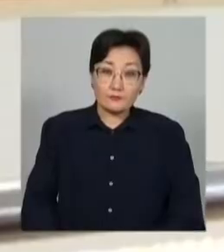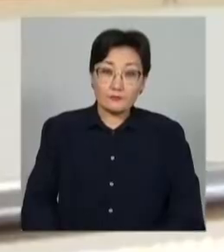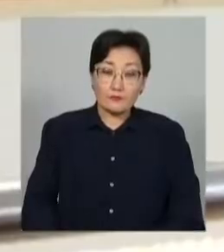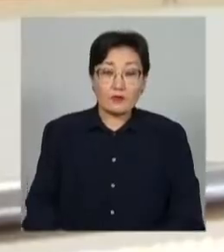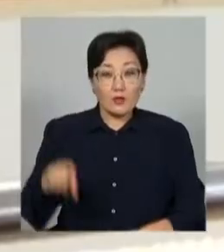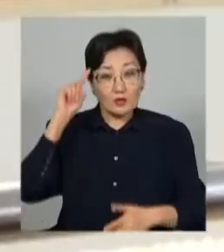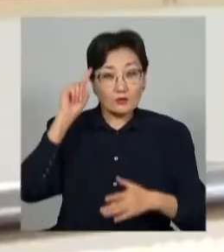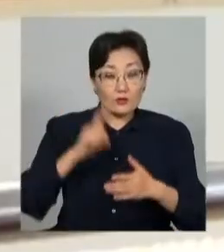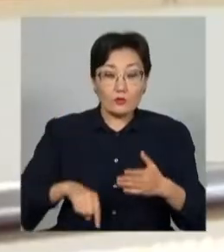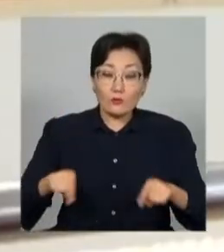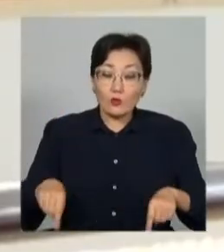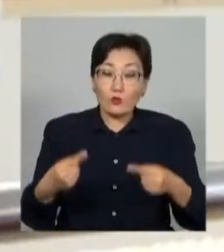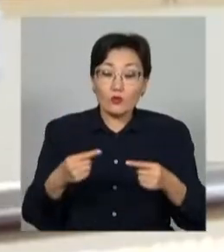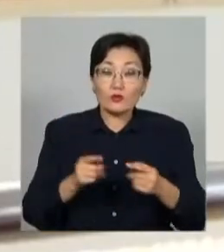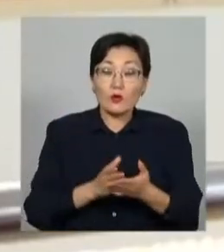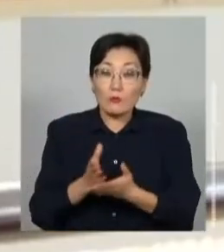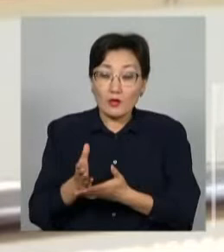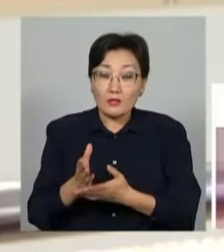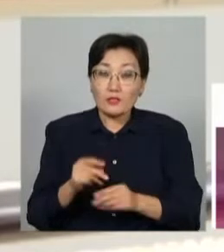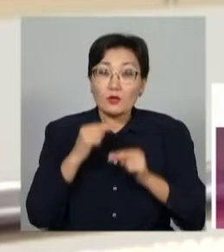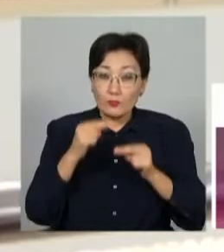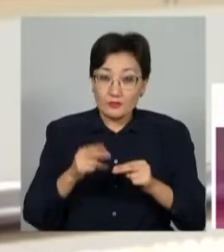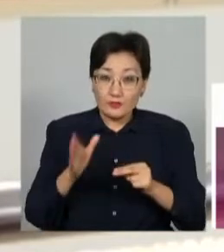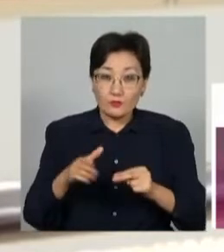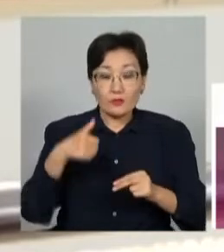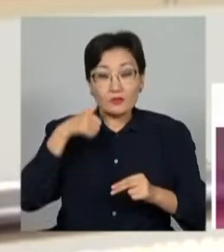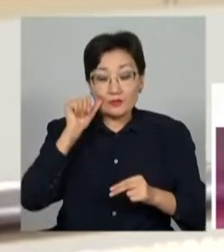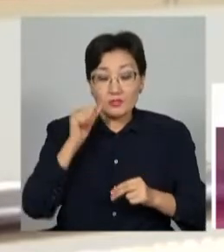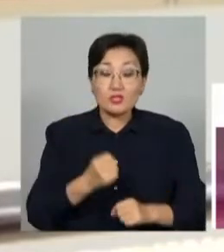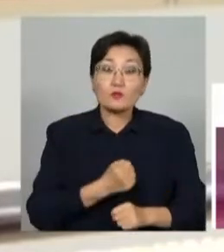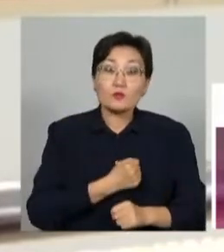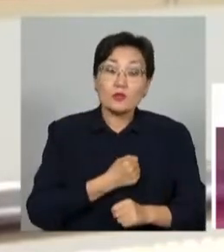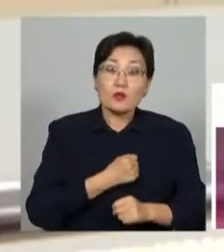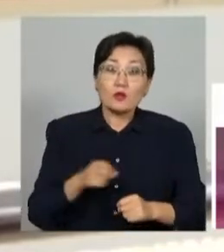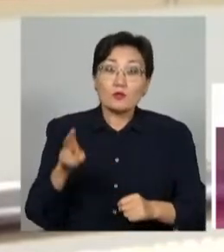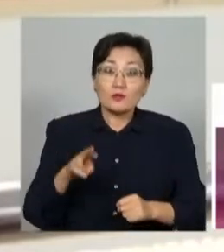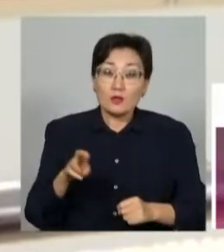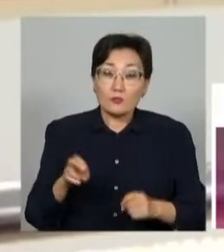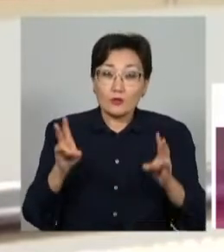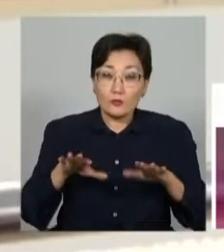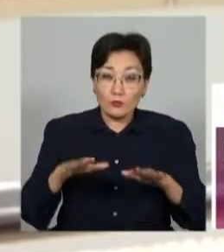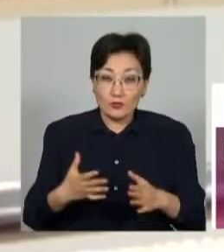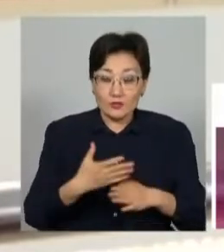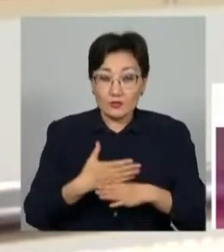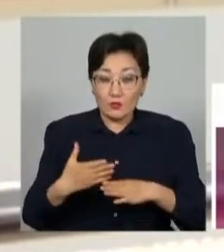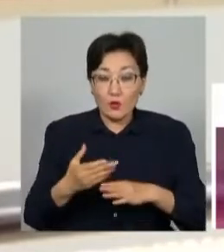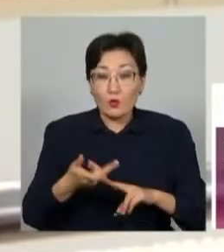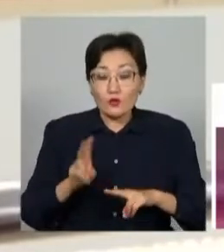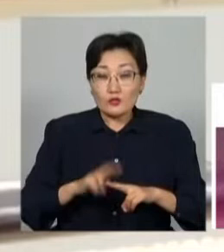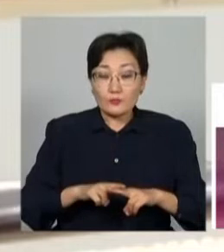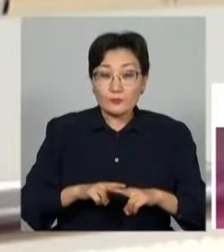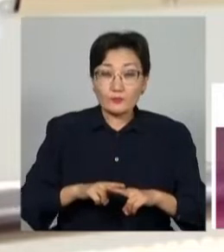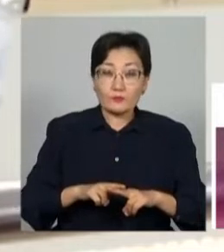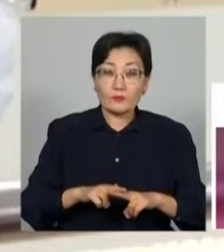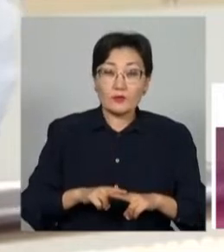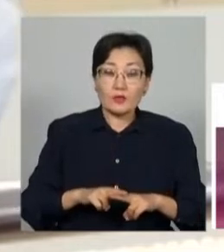Діни оңалту бағытына басымдық беріледі. Биыл кеше өкінішке орай қаңтар оқиғасында да осы кейбір